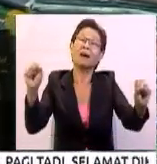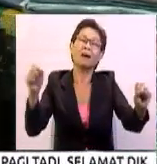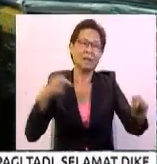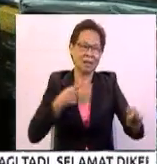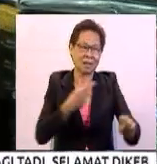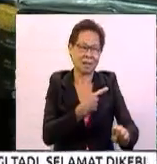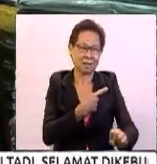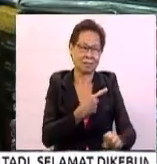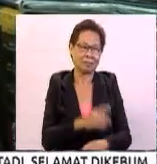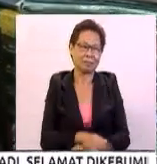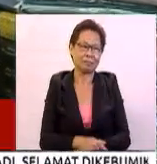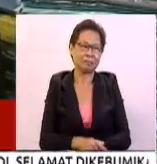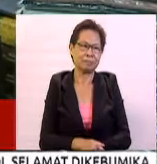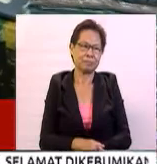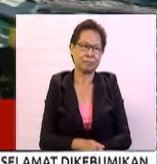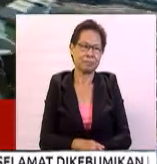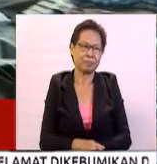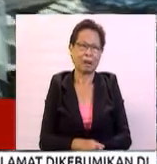kita tak